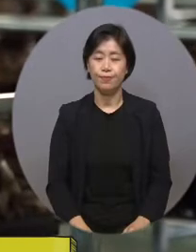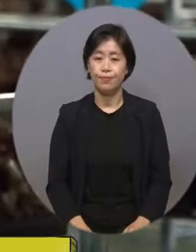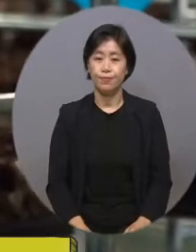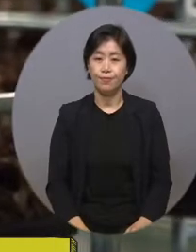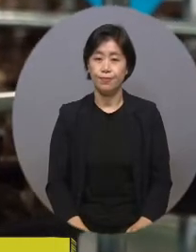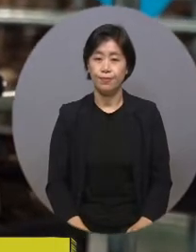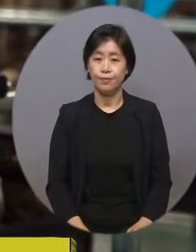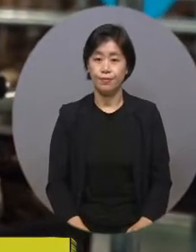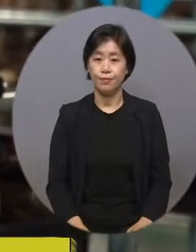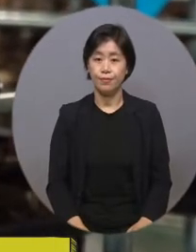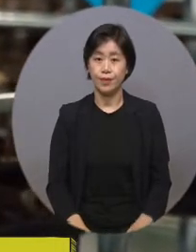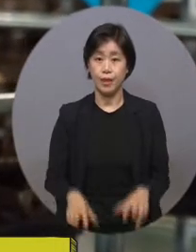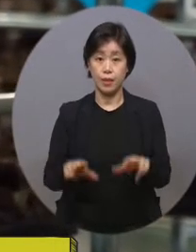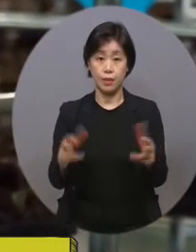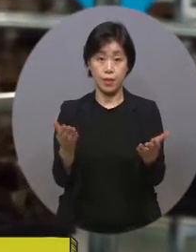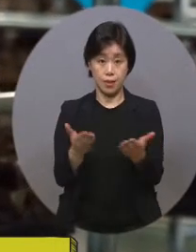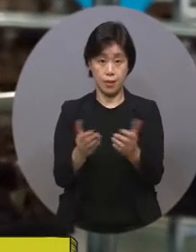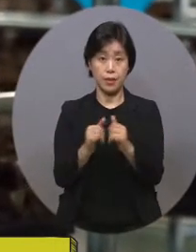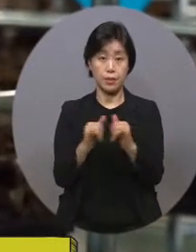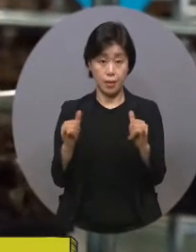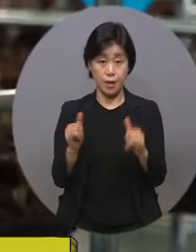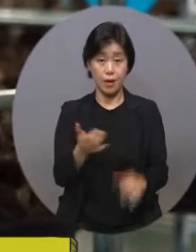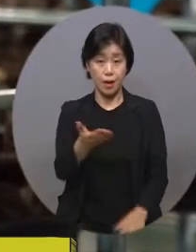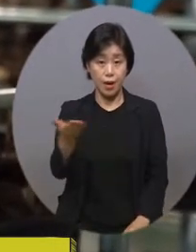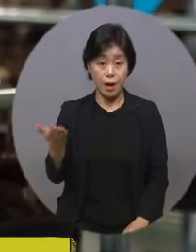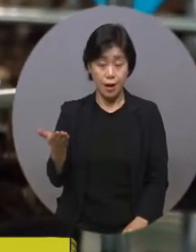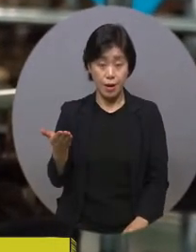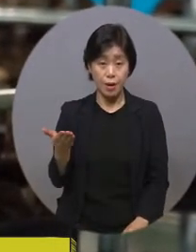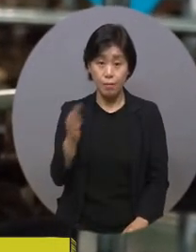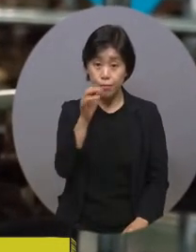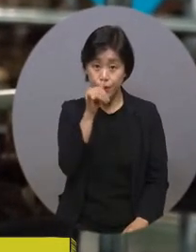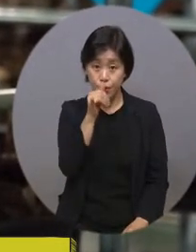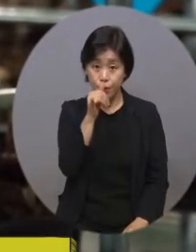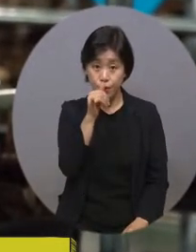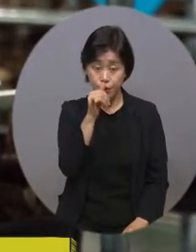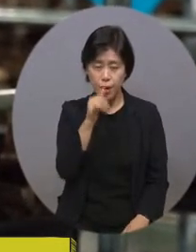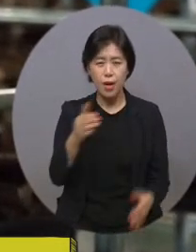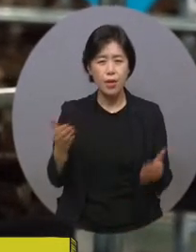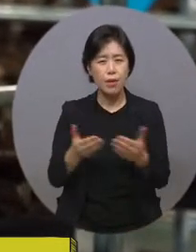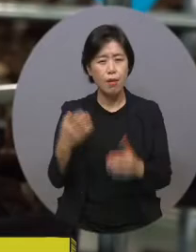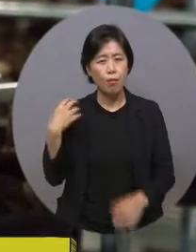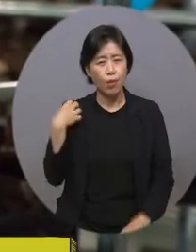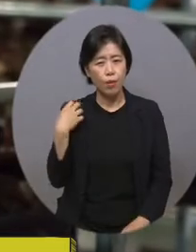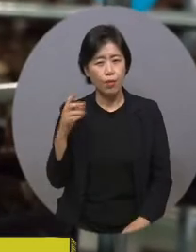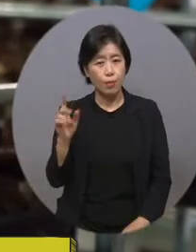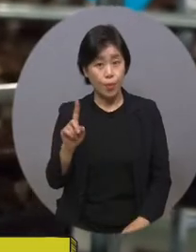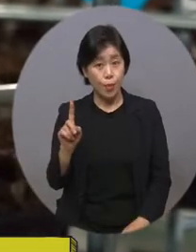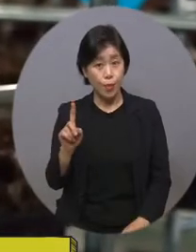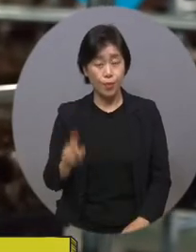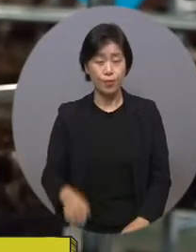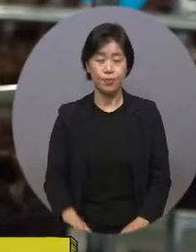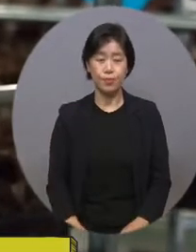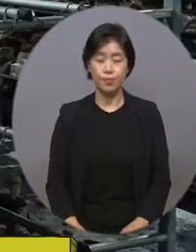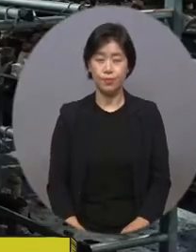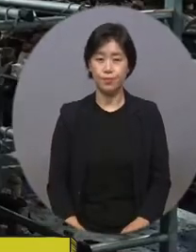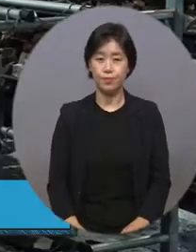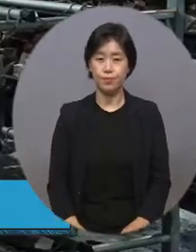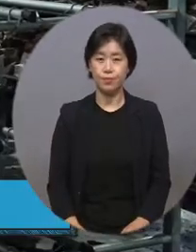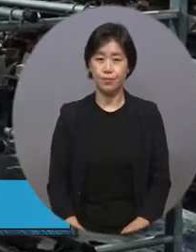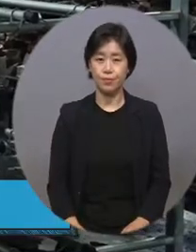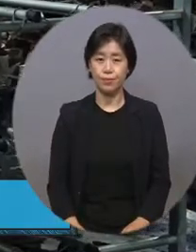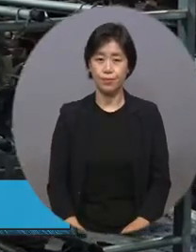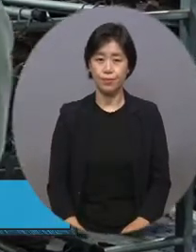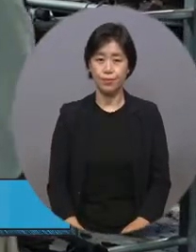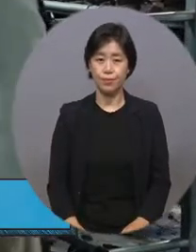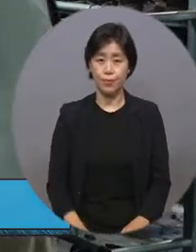이제 저희 지금 일하고 계시는 예. 걸 볼 수가 있는데 주로 예. 어떤 일을 맡아서 하시는지 장애인분들이 예. 예.